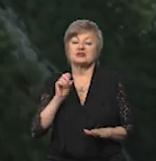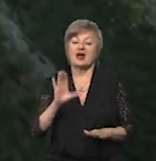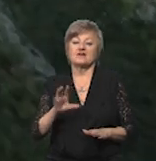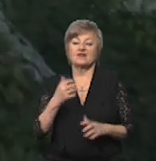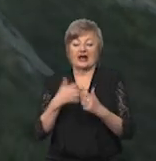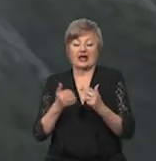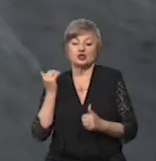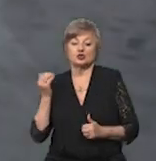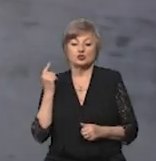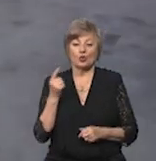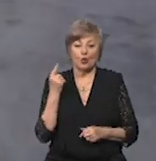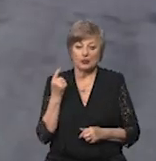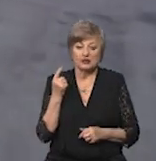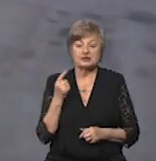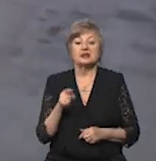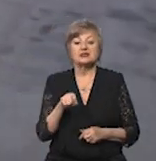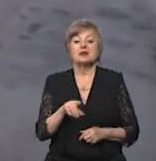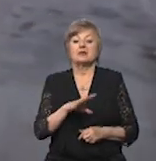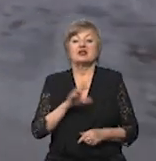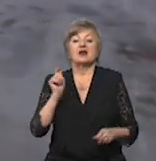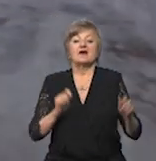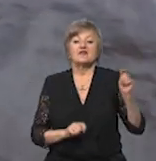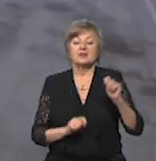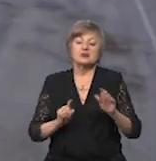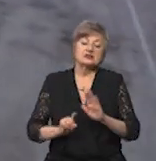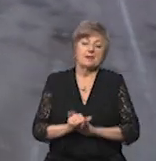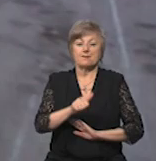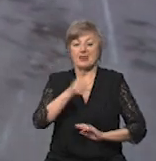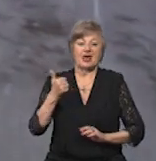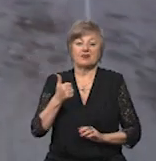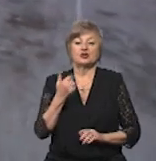На фестивалі «Лампа.док» відбулася фестивальна прем'єра цього